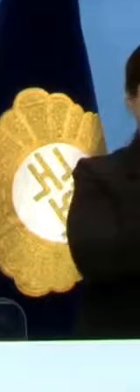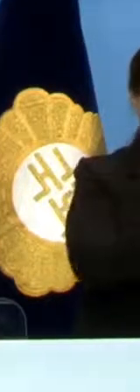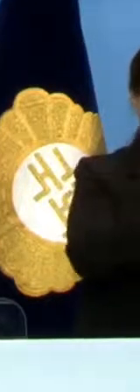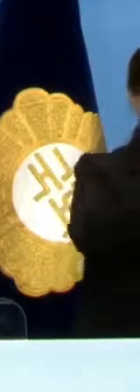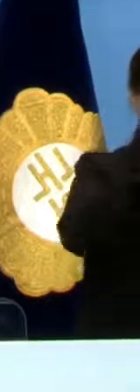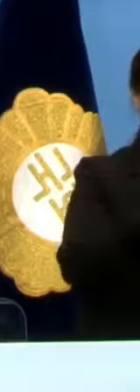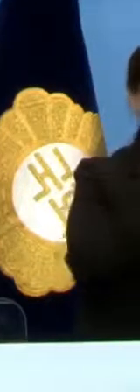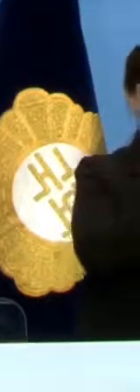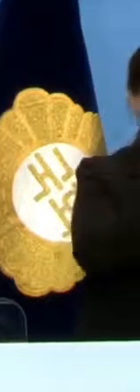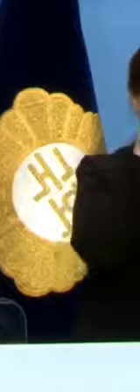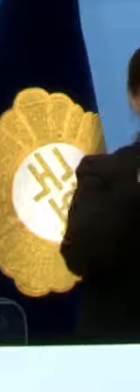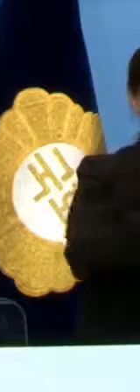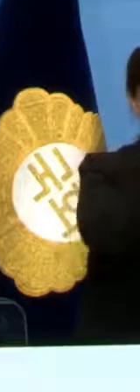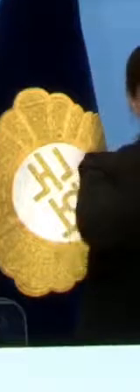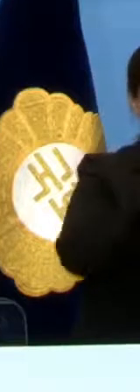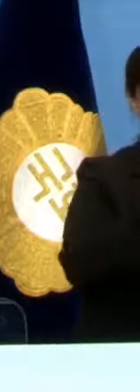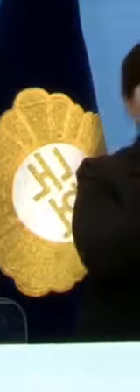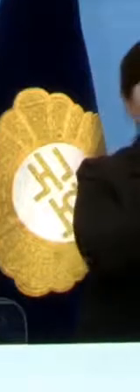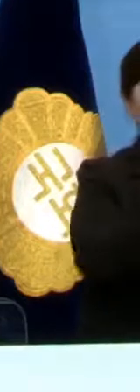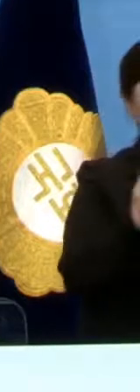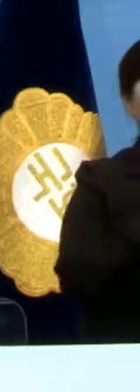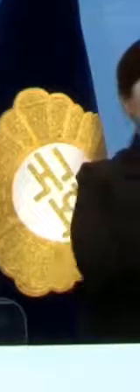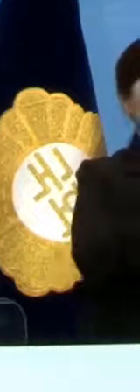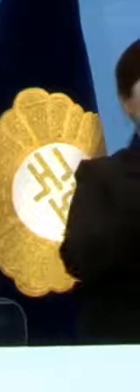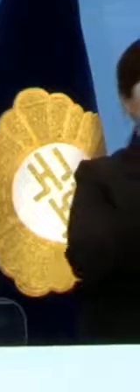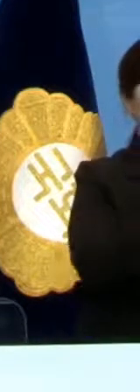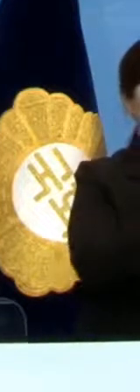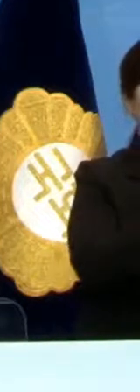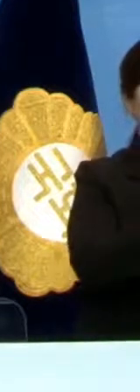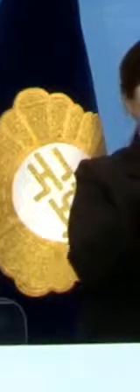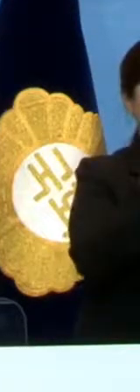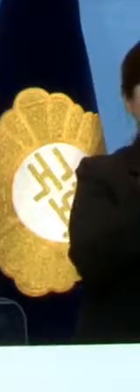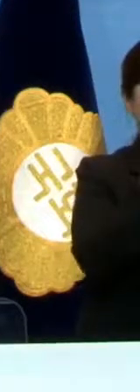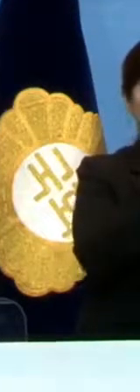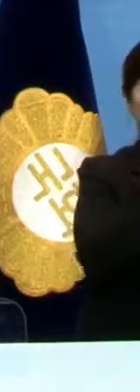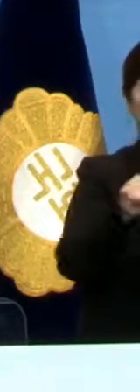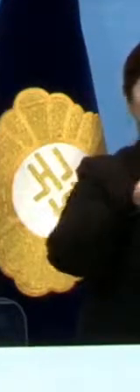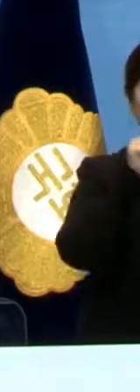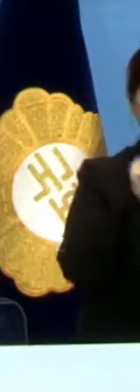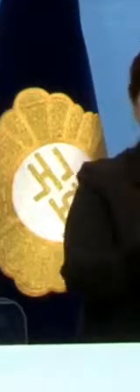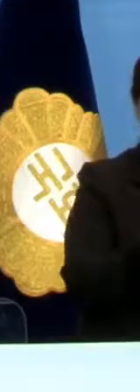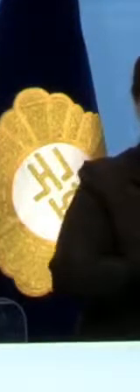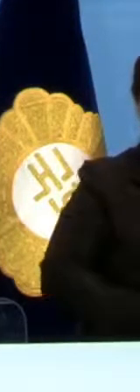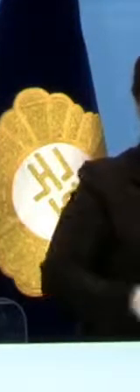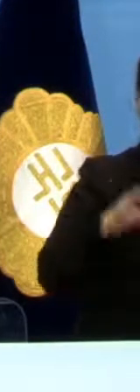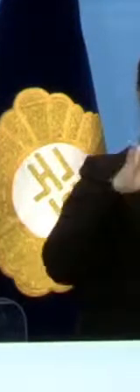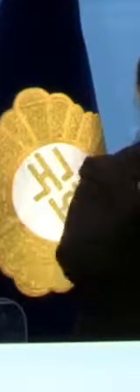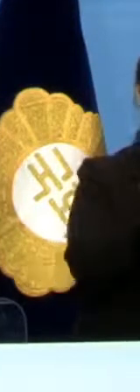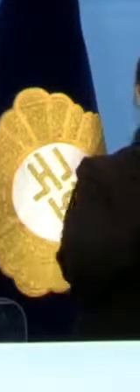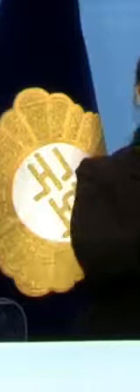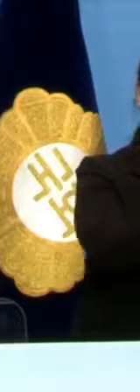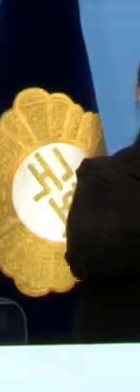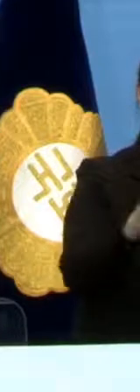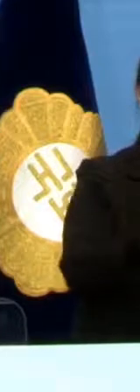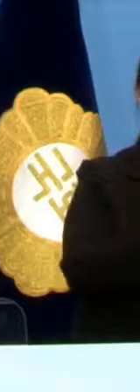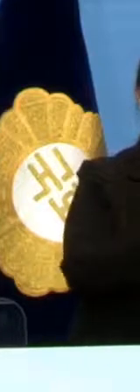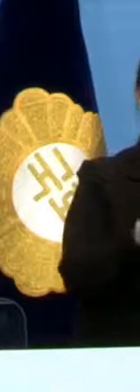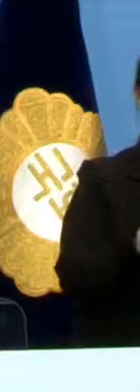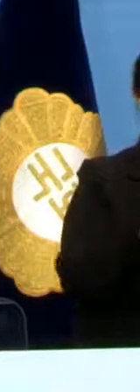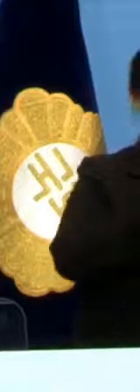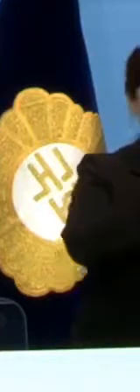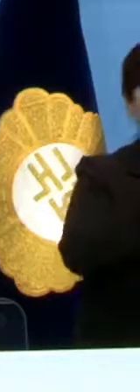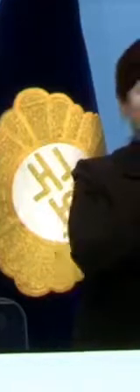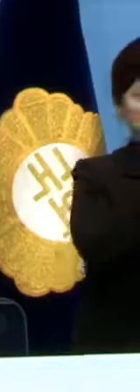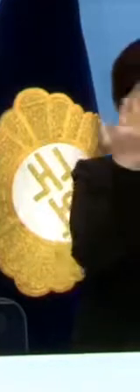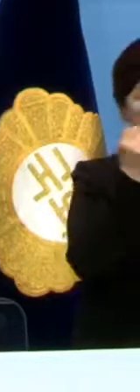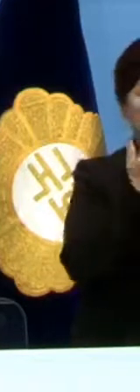가덕도 신공항의 성공적인 추진을 기원하며 부산시민 여러분 안녕하십니까? 지속되고 있는 코로나19 팬데믹